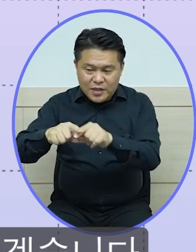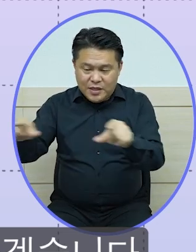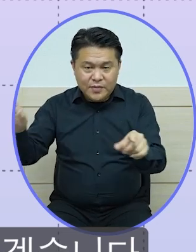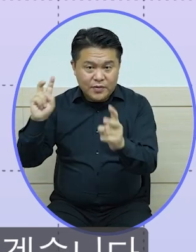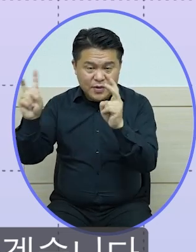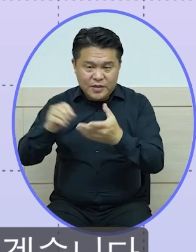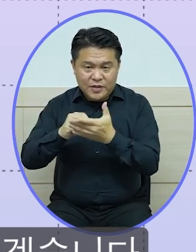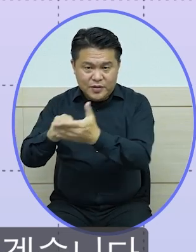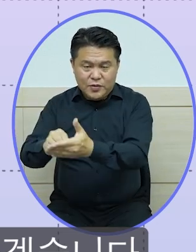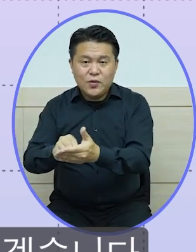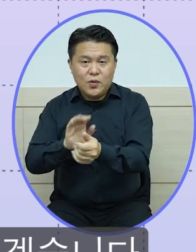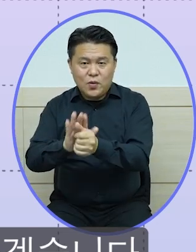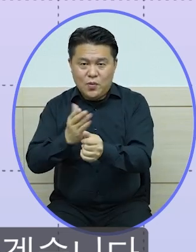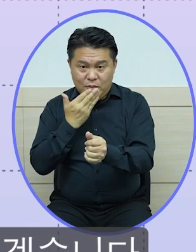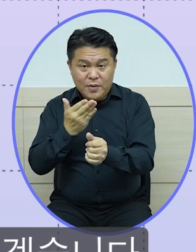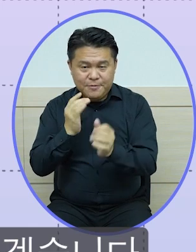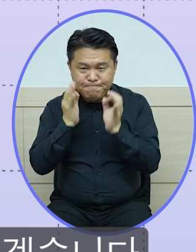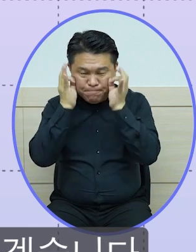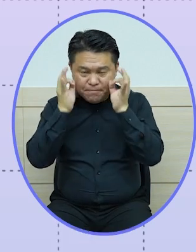지원하겠습니다.